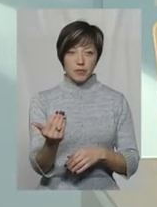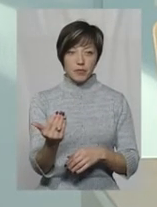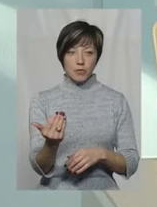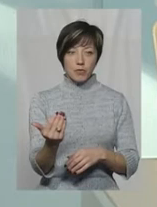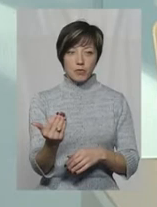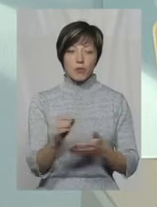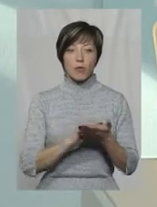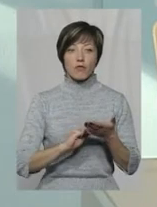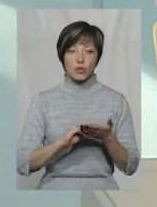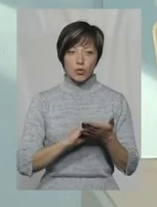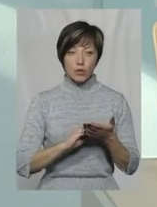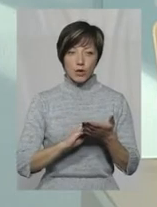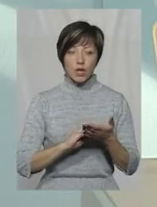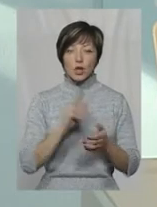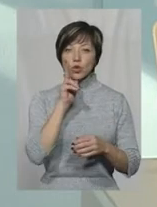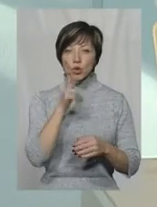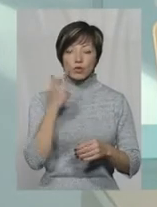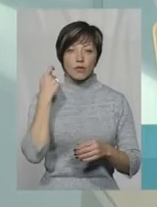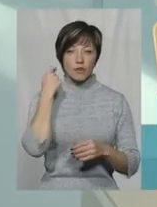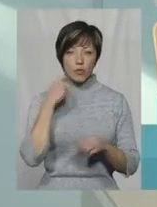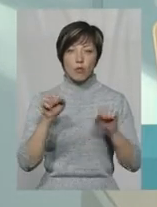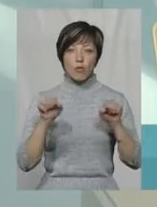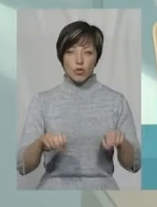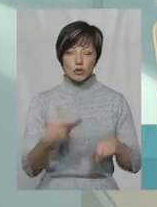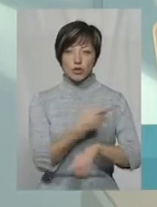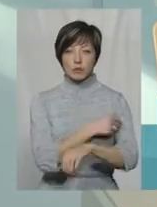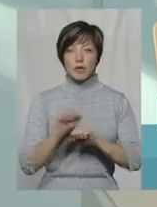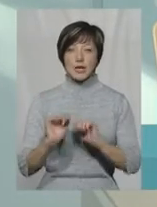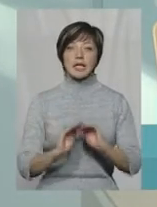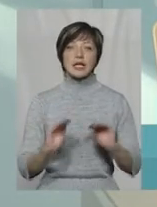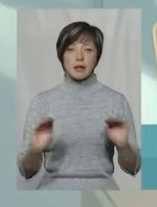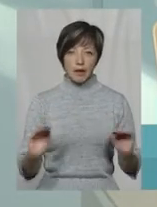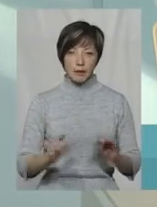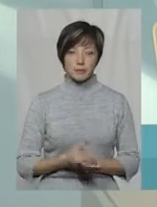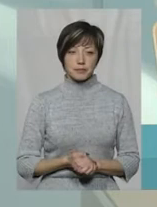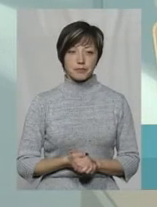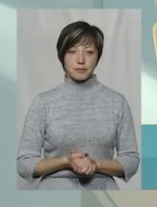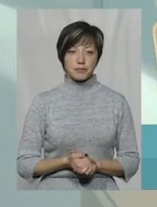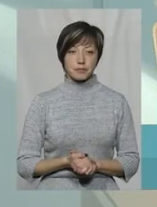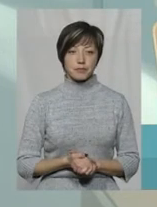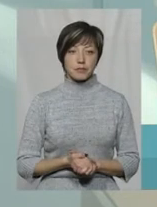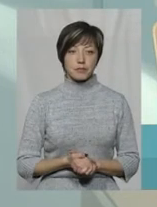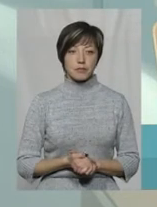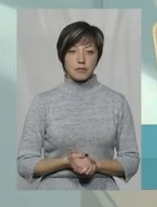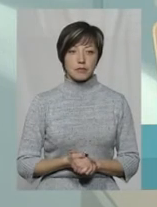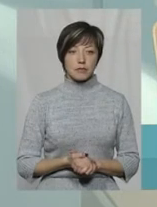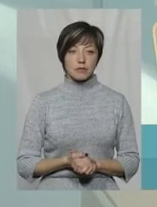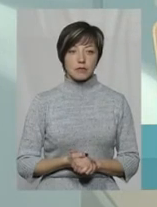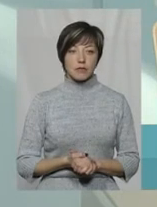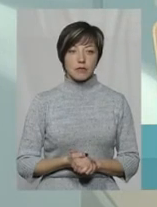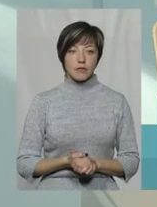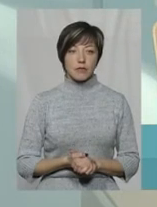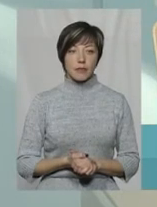я ще раз повторюю, з 3-річного віку вже можна щепляти і дітей. Тобто,